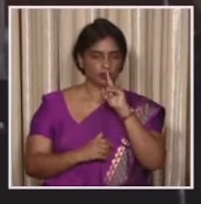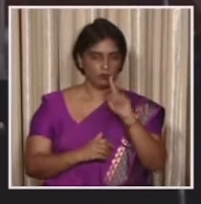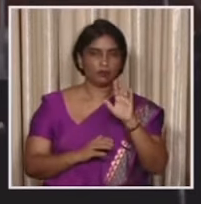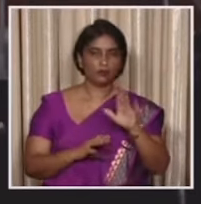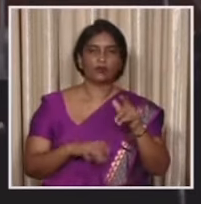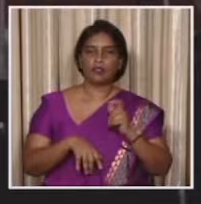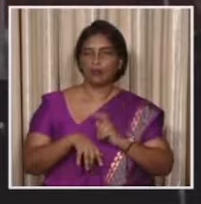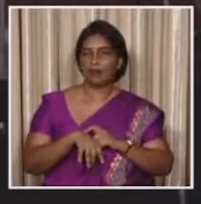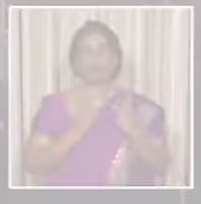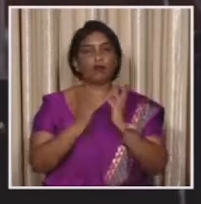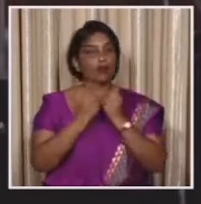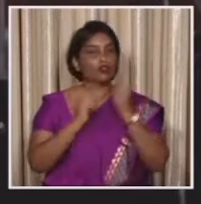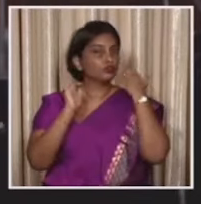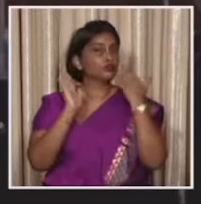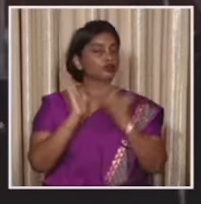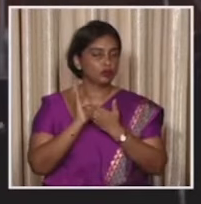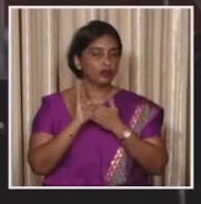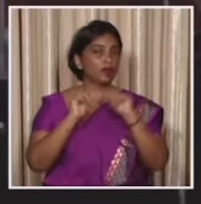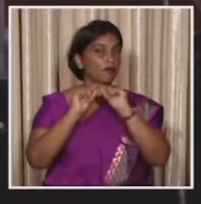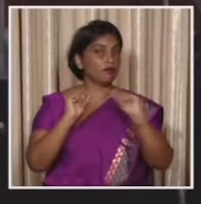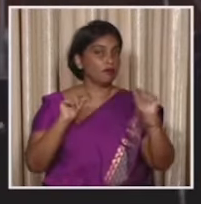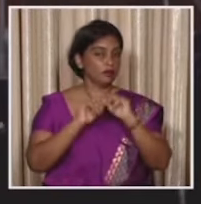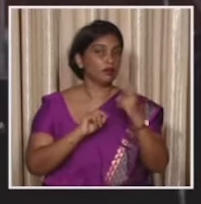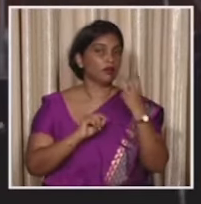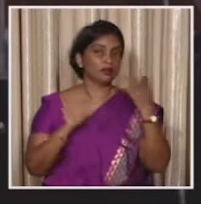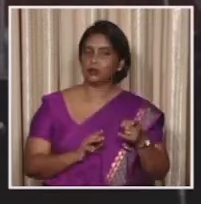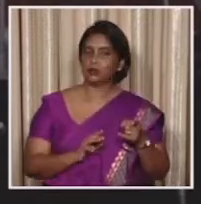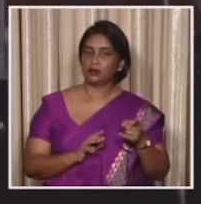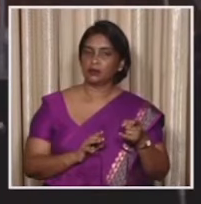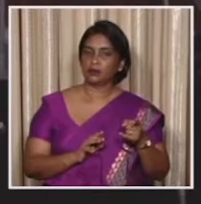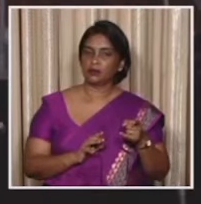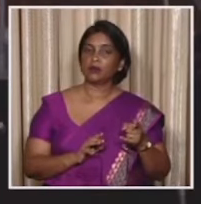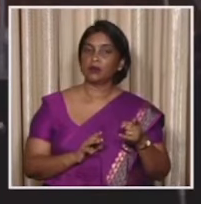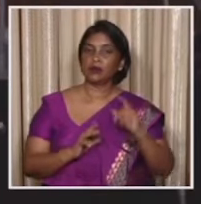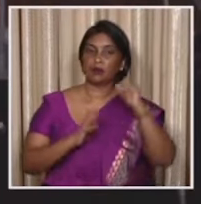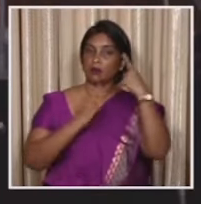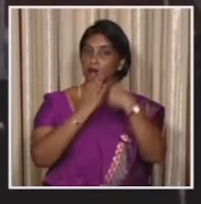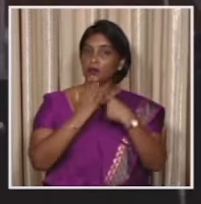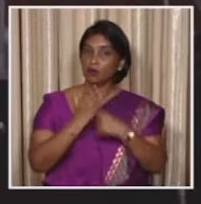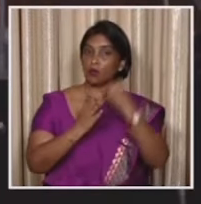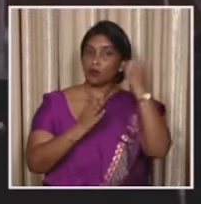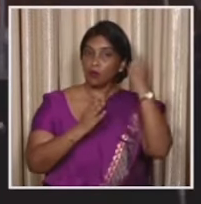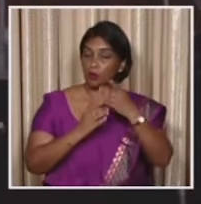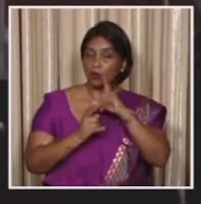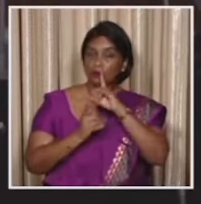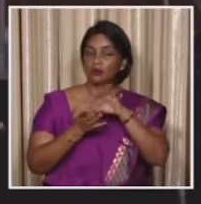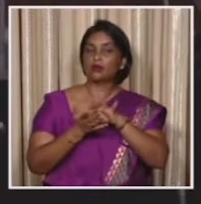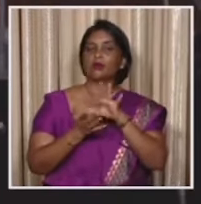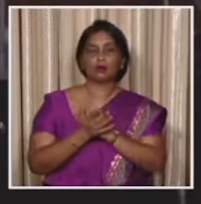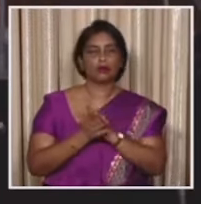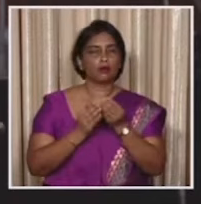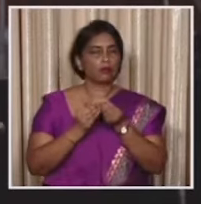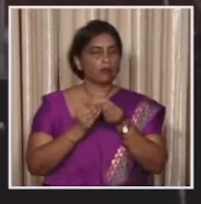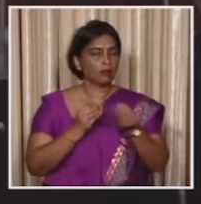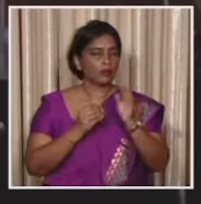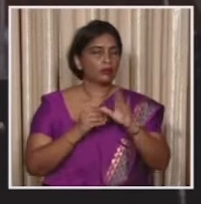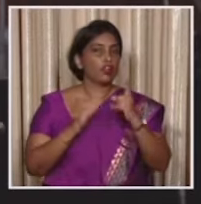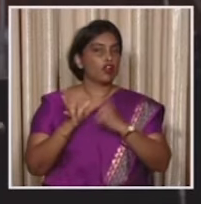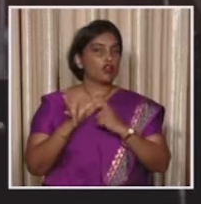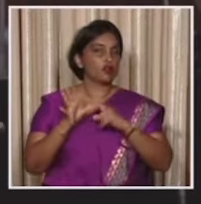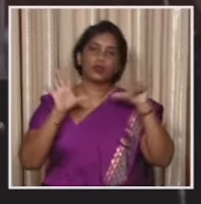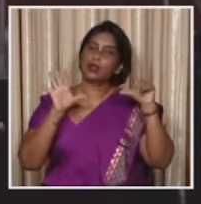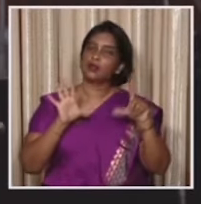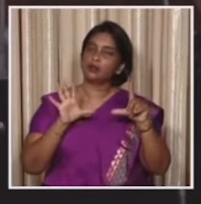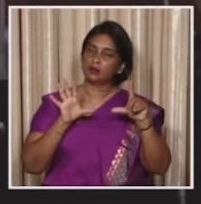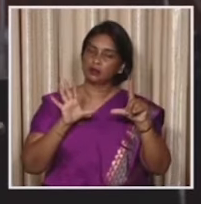නමුත් කාලේ මදි නිසා මේ වගන්ති දෙක දාලා බැලුවම නාම යෝජනා දිනේ විය හැකි ආසන්නතම දිනේ අගෝස්තු මාසේ 7